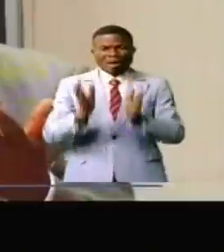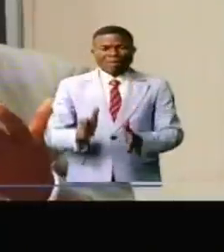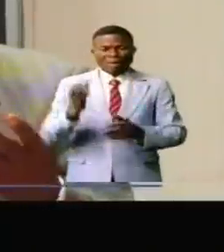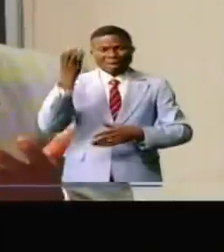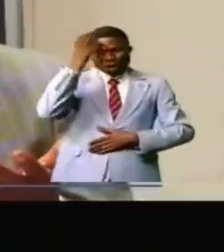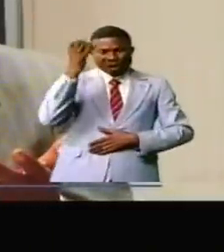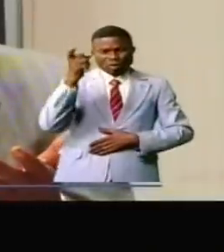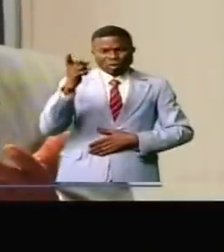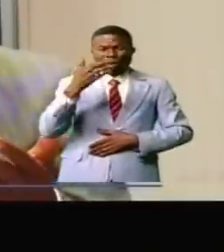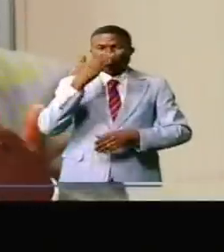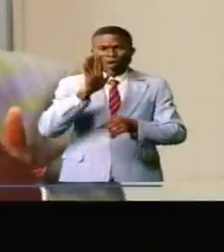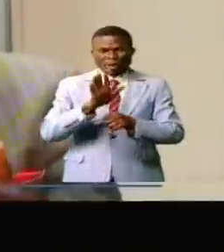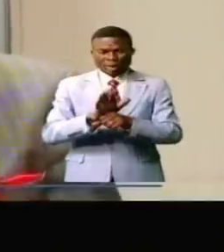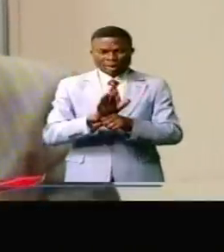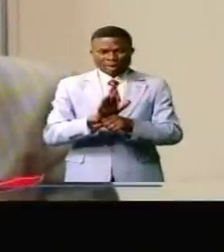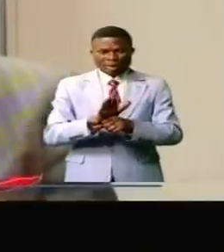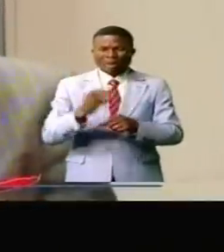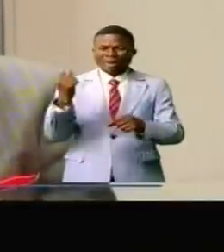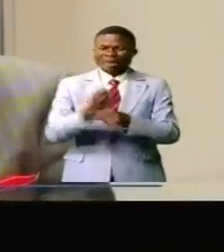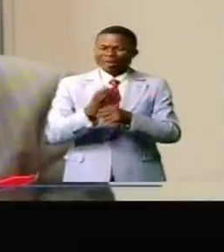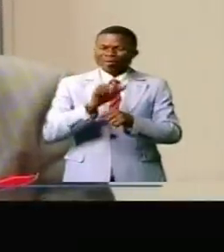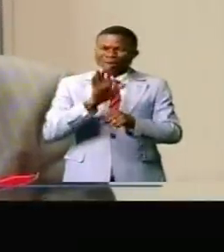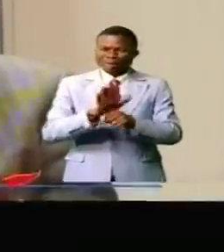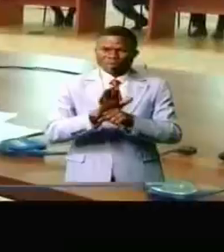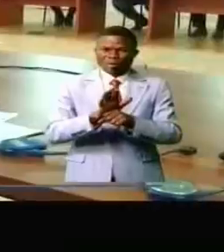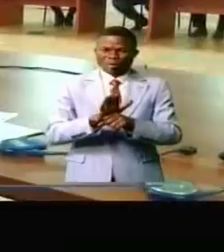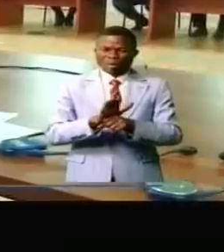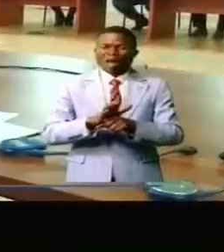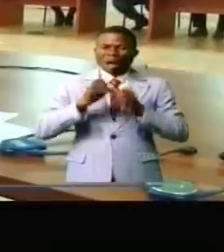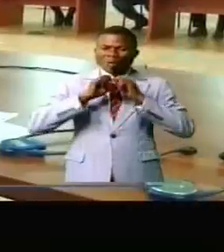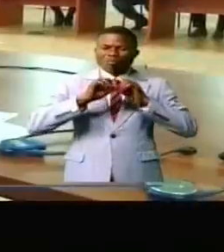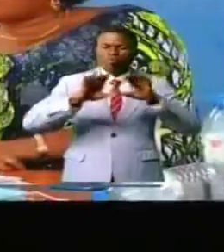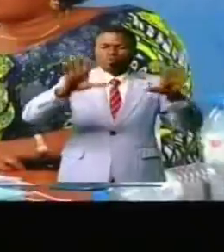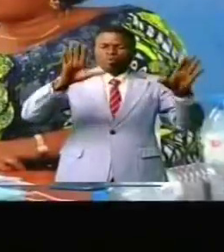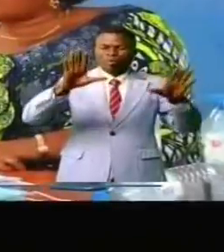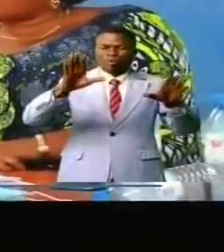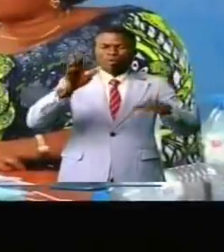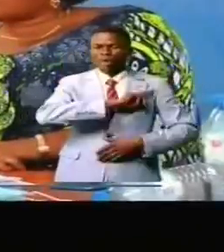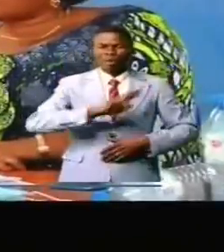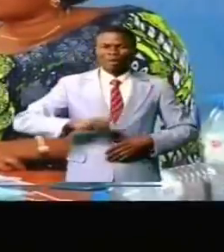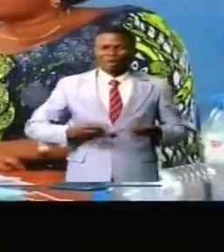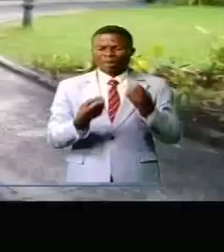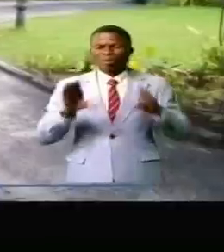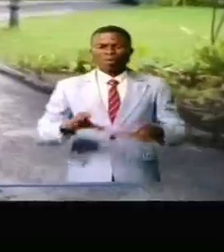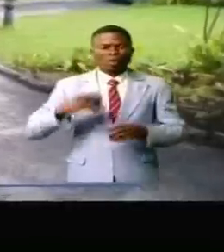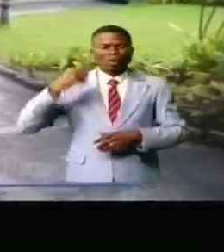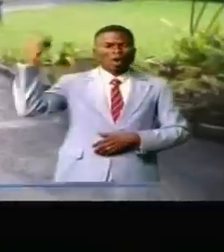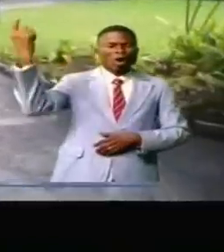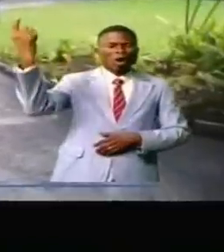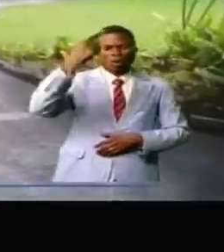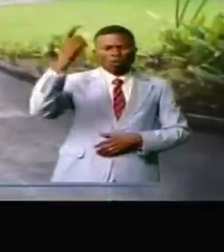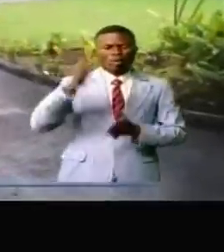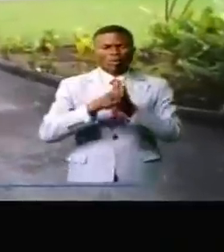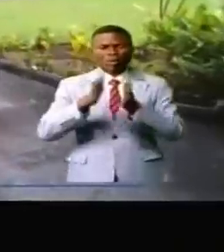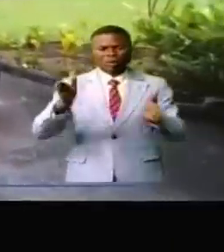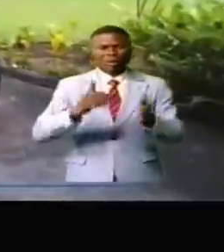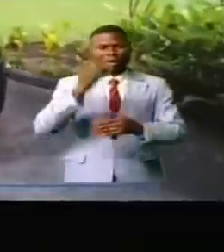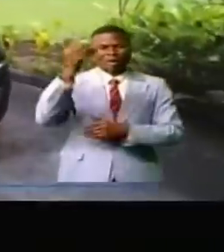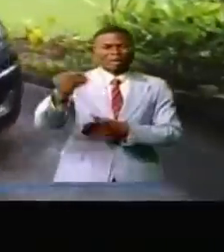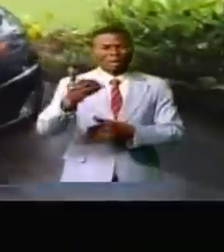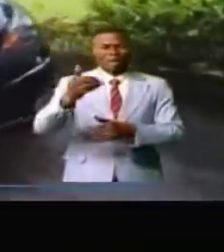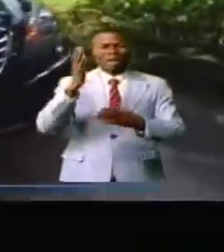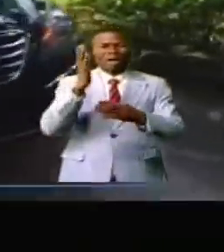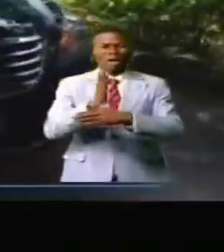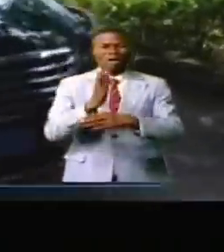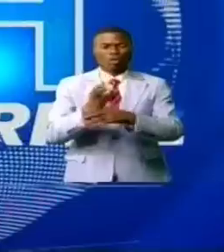ont promis d'user de leur influence diplomatique pour faire entendre la voix de la République démocratique du Congo devant les conseils